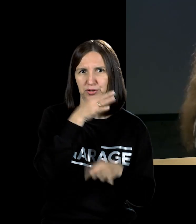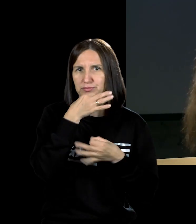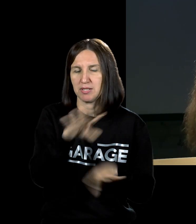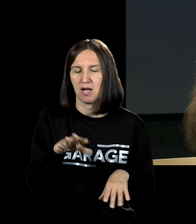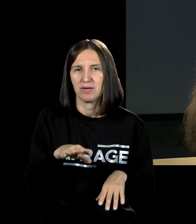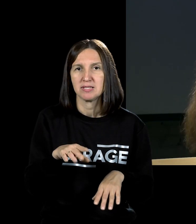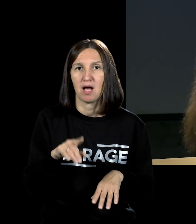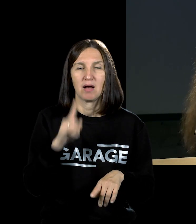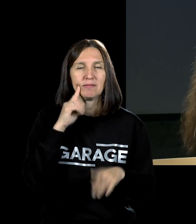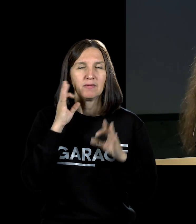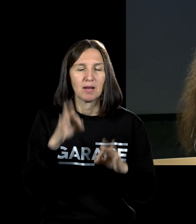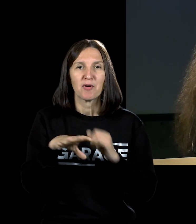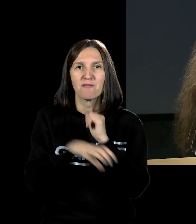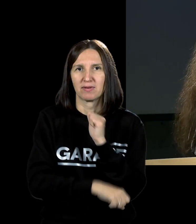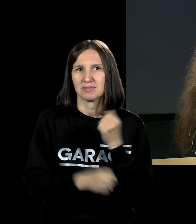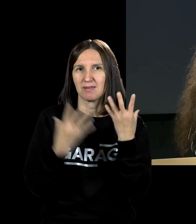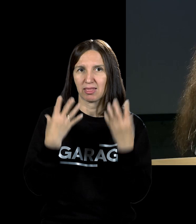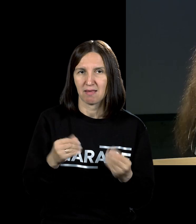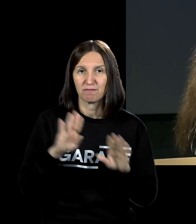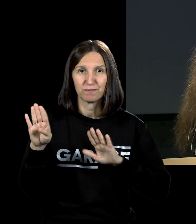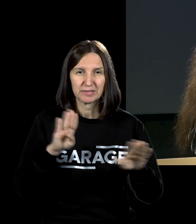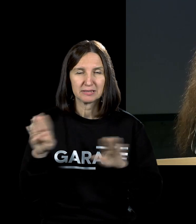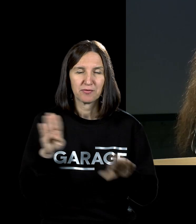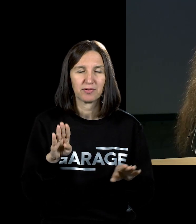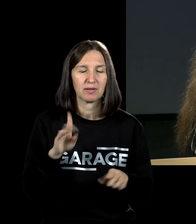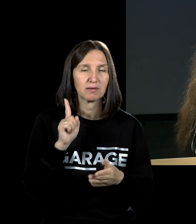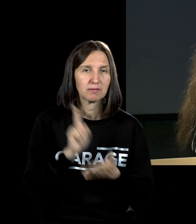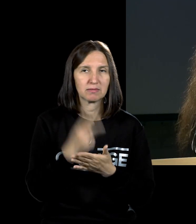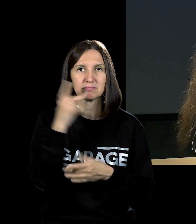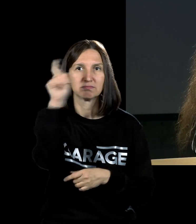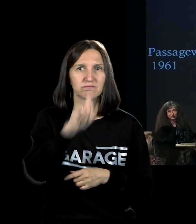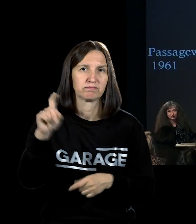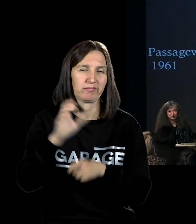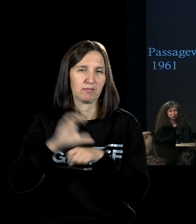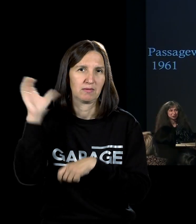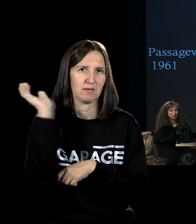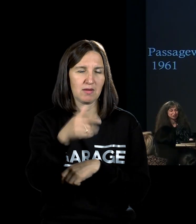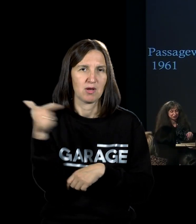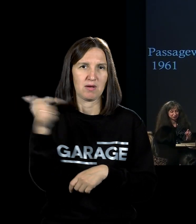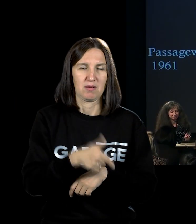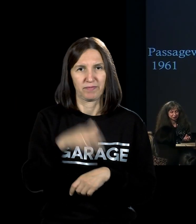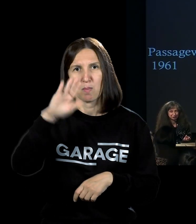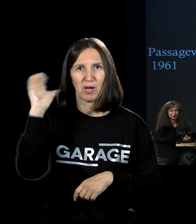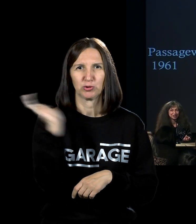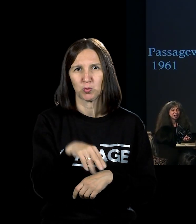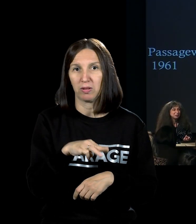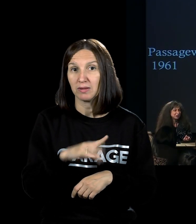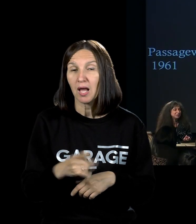серых стенах, этого монохромных, этой инсталляции оказывались и граффити, да пошел ты, да, ему приходилось каждый